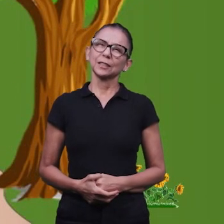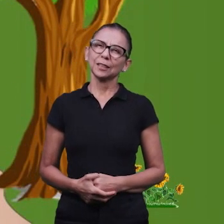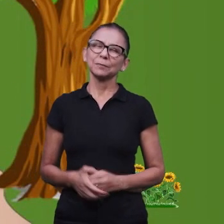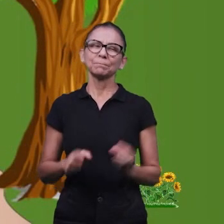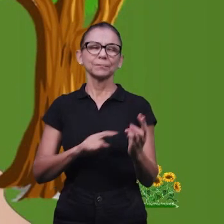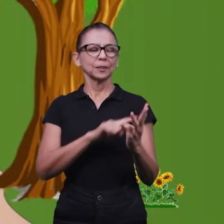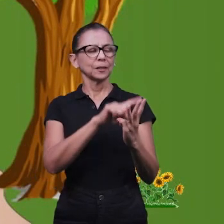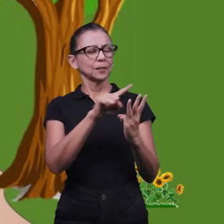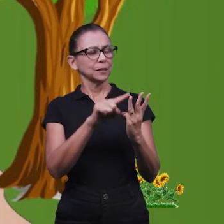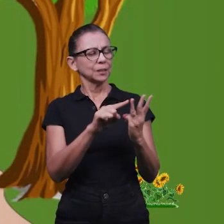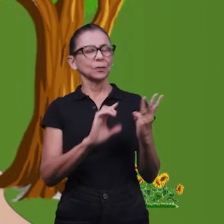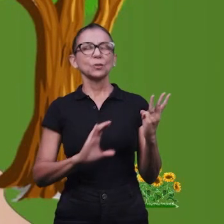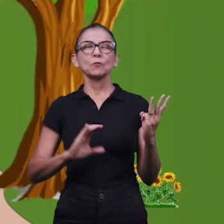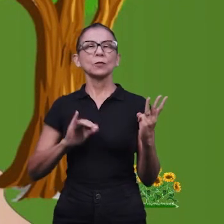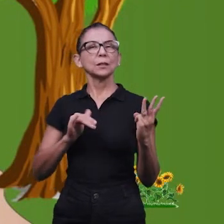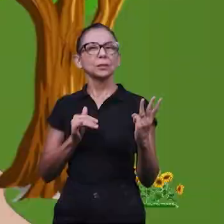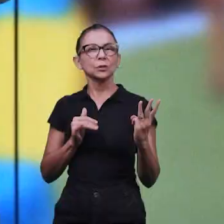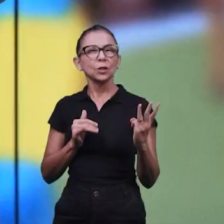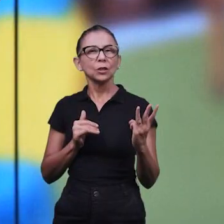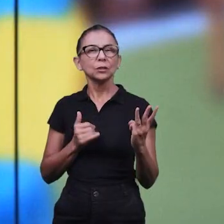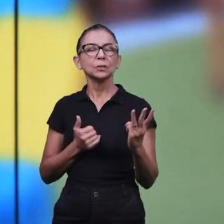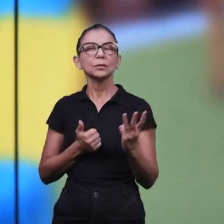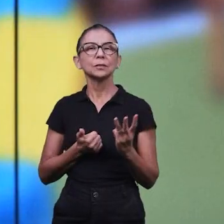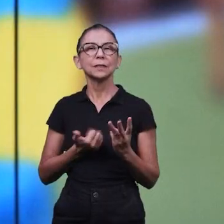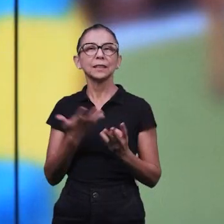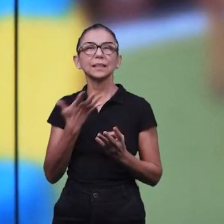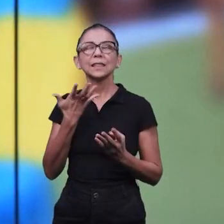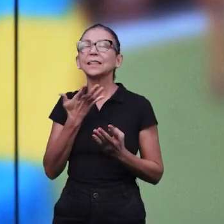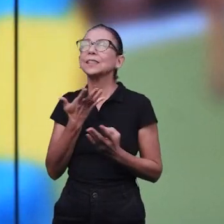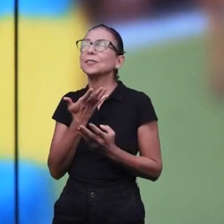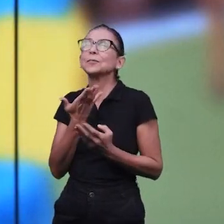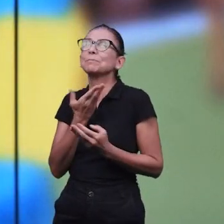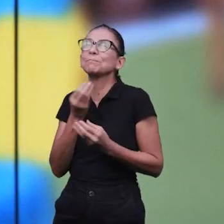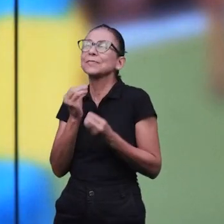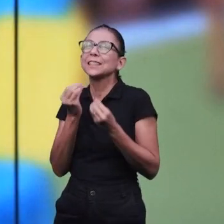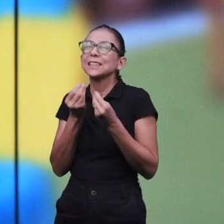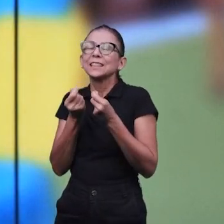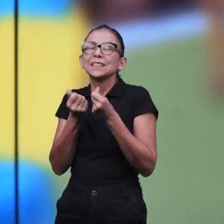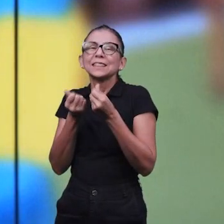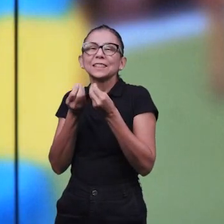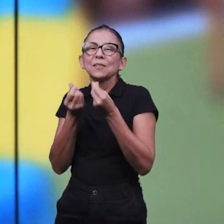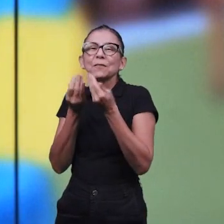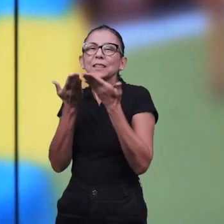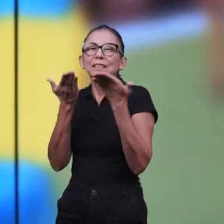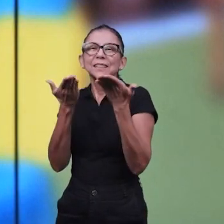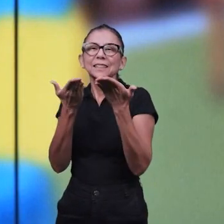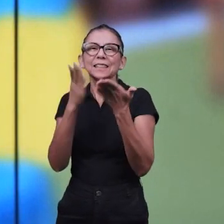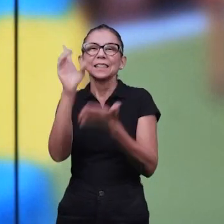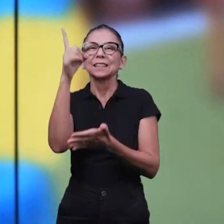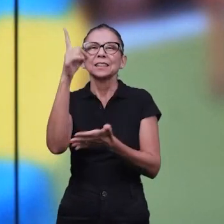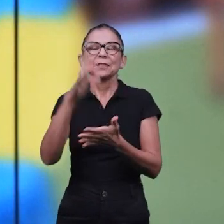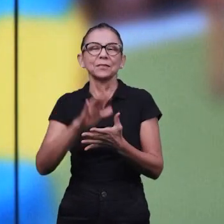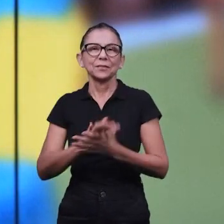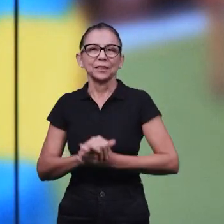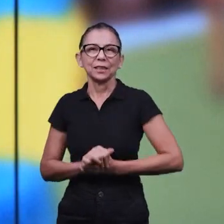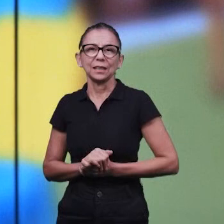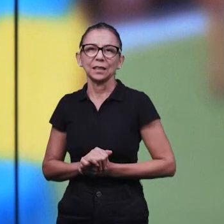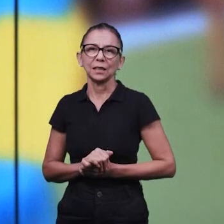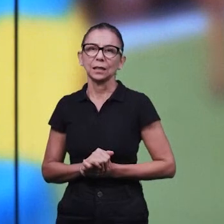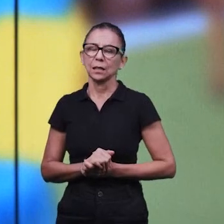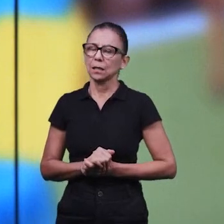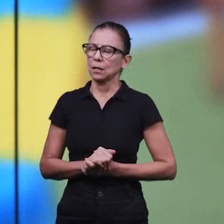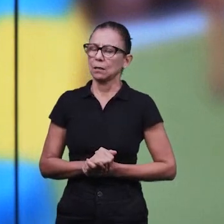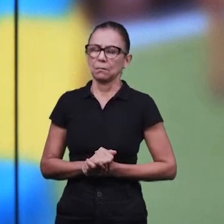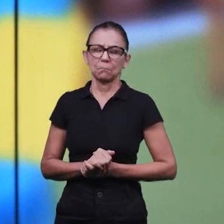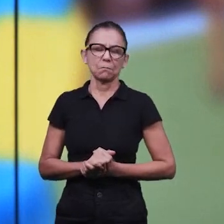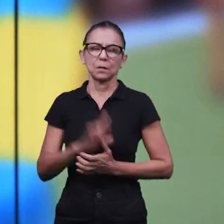voulons appeler notre roi Jésus en tout. Voici un enseignement spécial. David, il a voulu boire